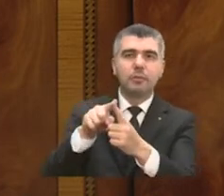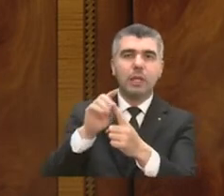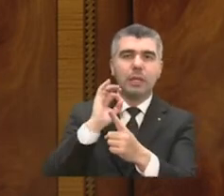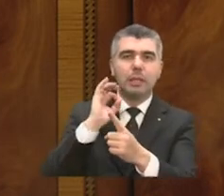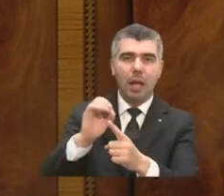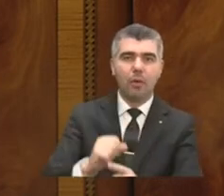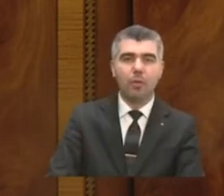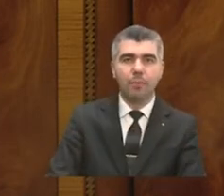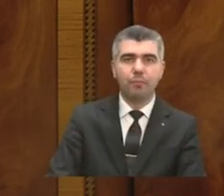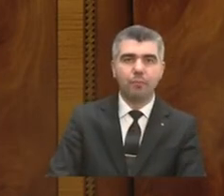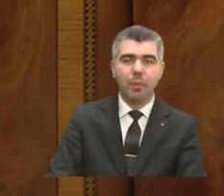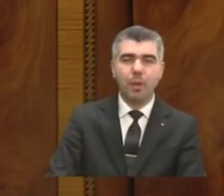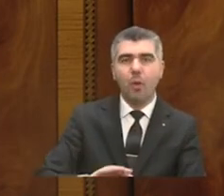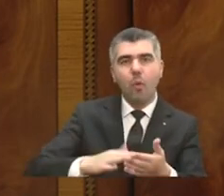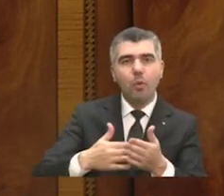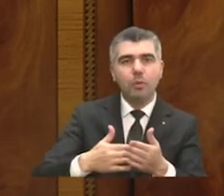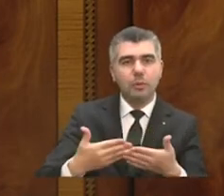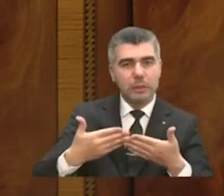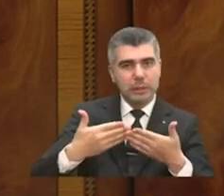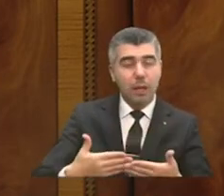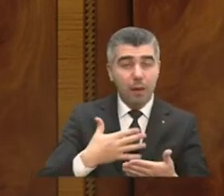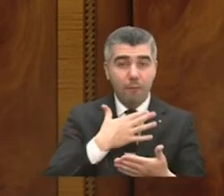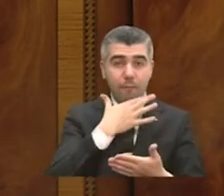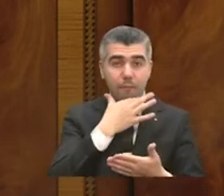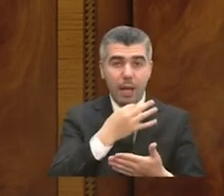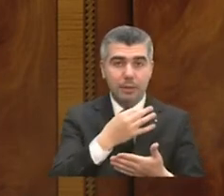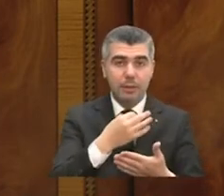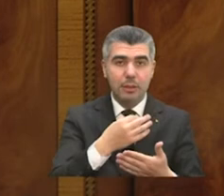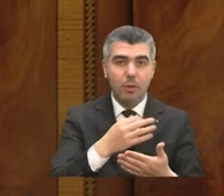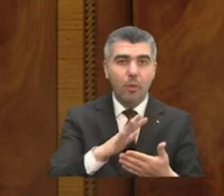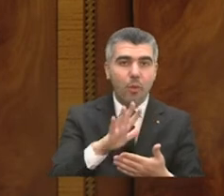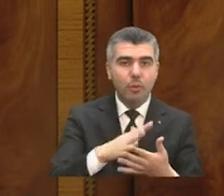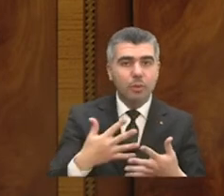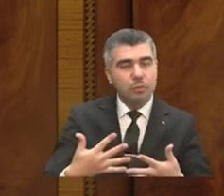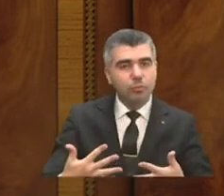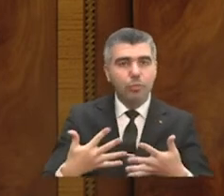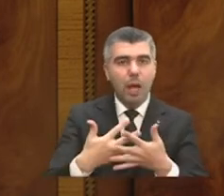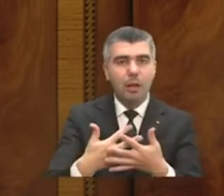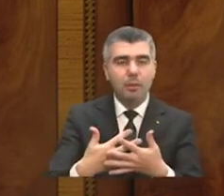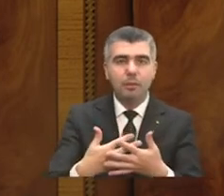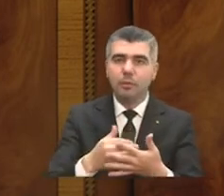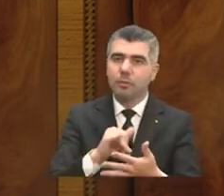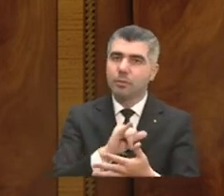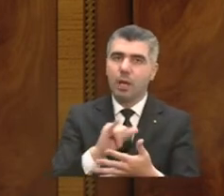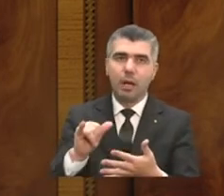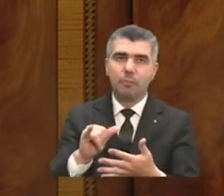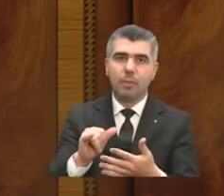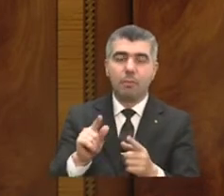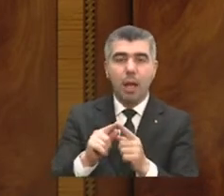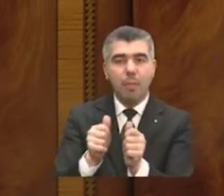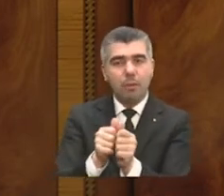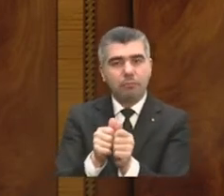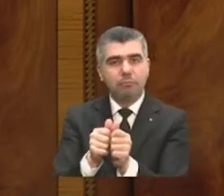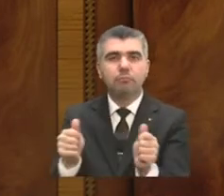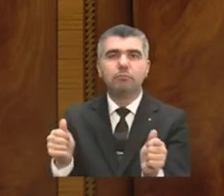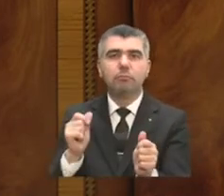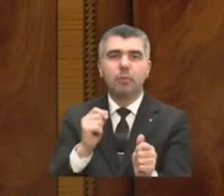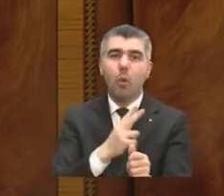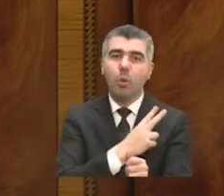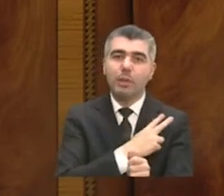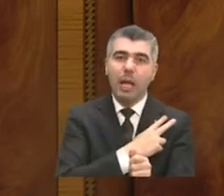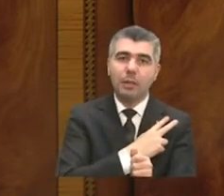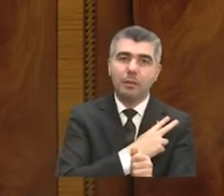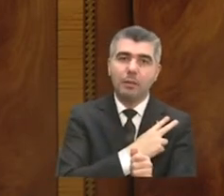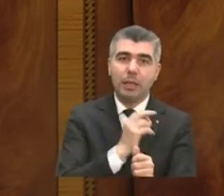nos partenaires qui sont conscients de l'importance de nos intérêts communs.